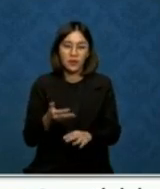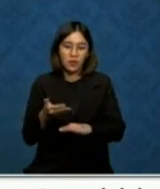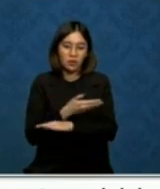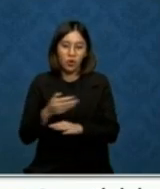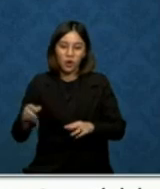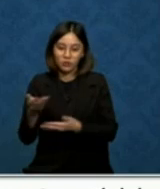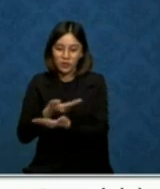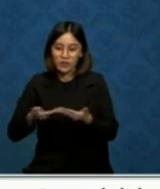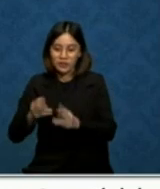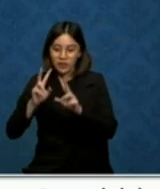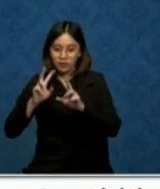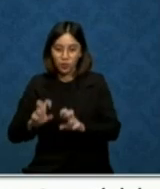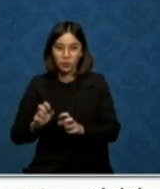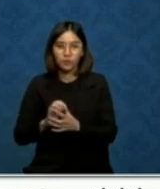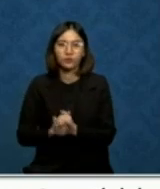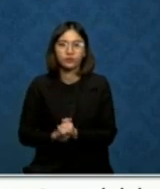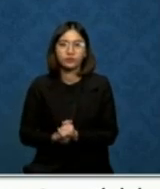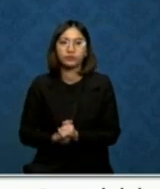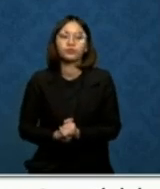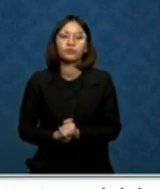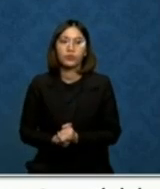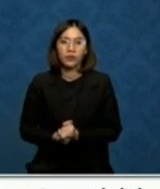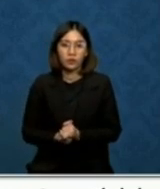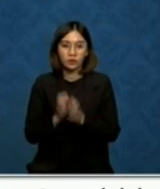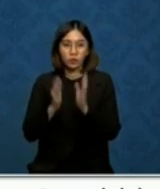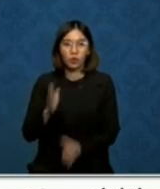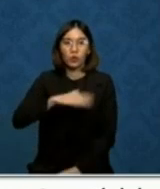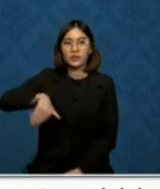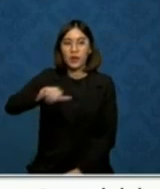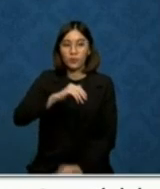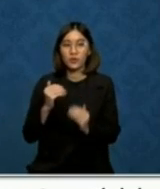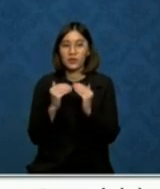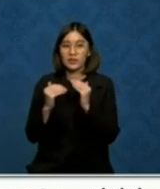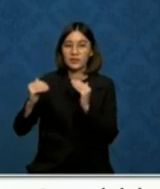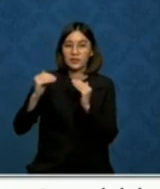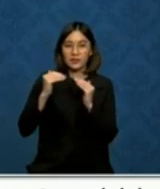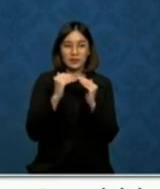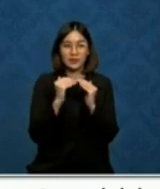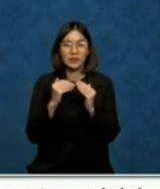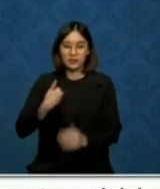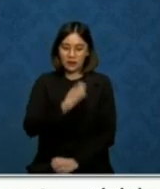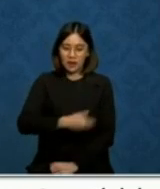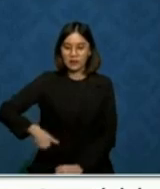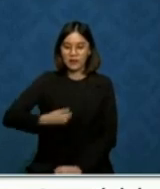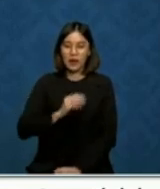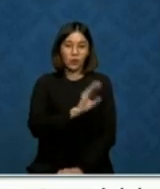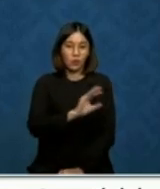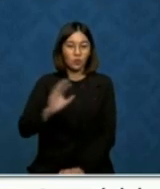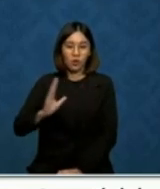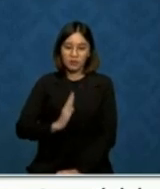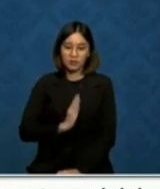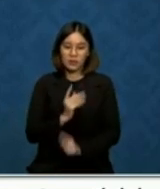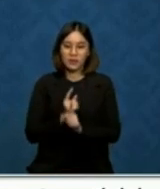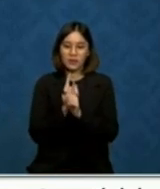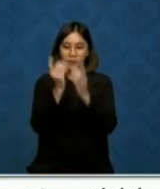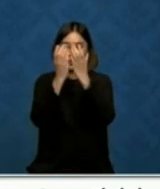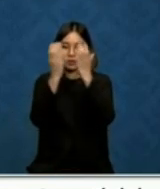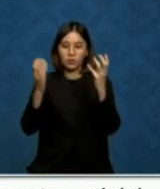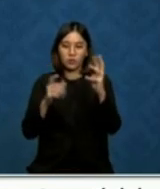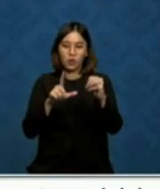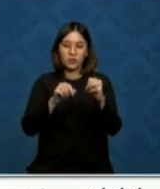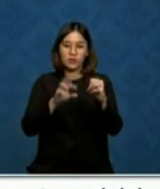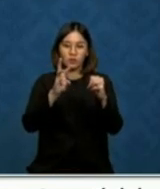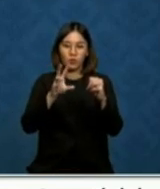ย่างเป็นธรรมค่ะขอสไลด์ที่5ค่ะท่านคะทุกคนมีสิทธิและเสรีภาพในร่างกายของตนเองมีศักดิ์ศรีตามรัฐธรรมนูญมาตรา26